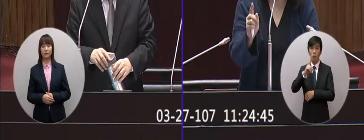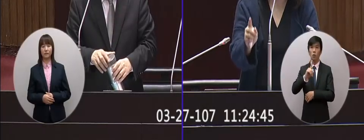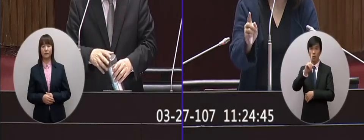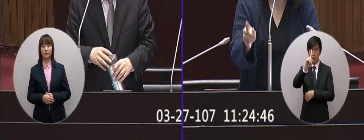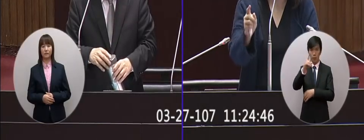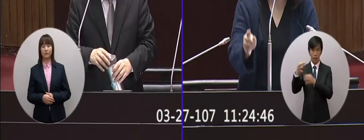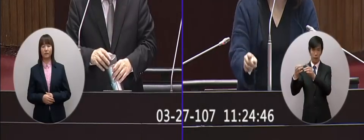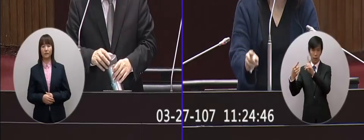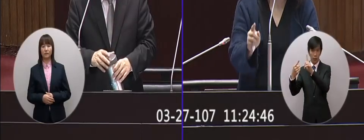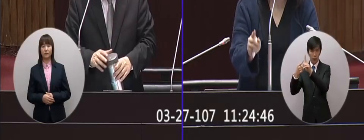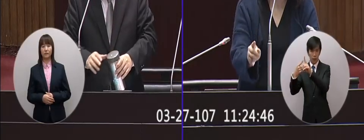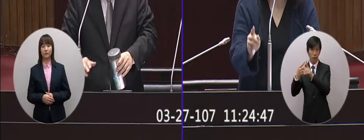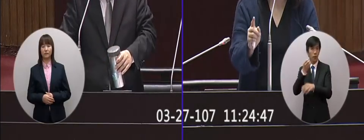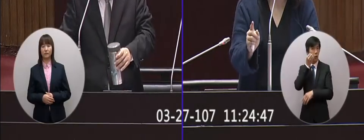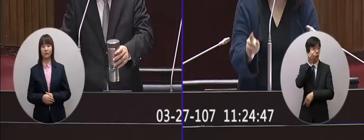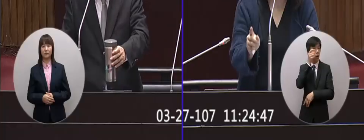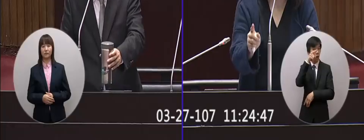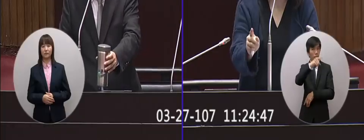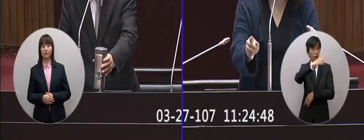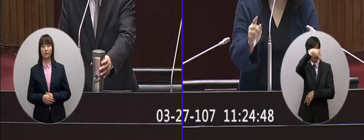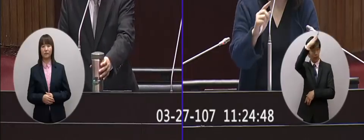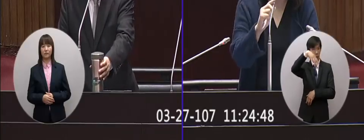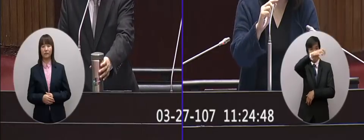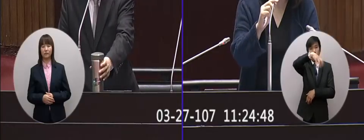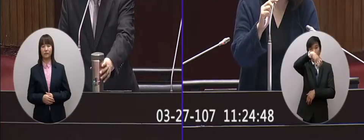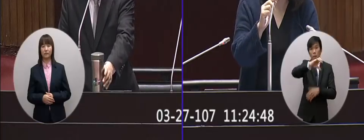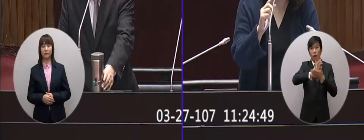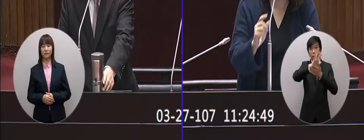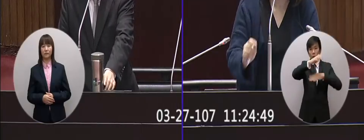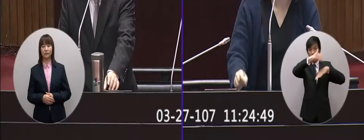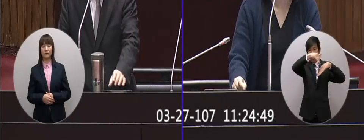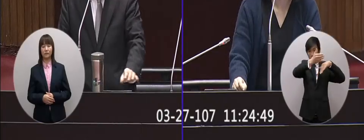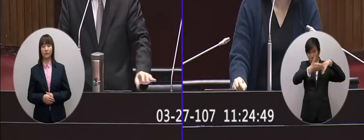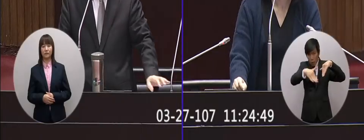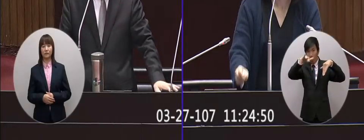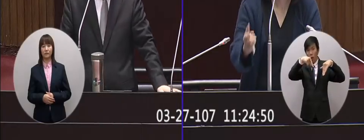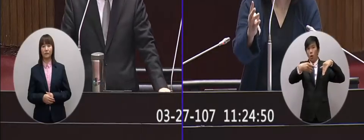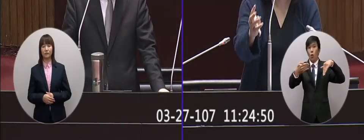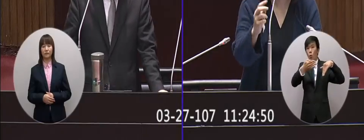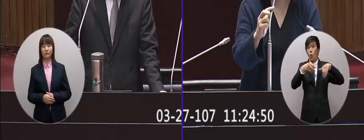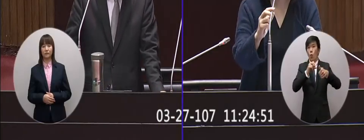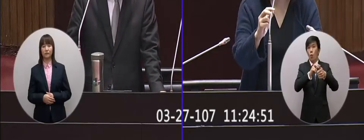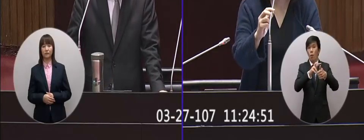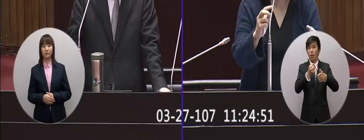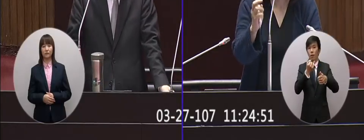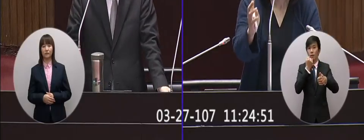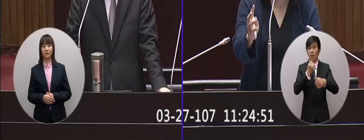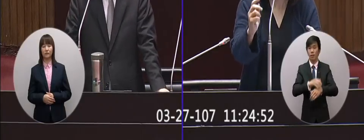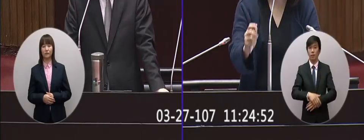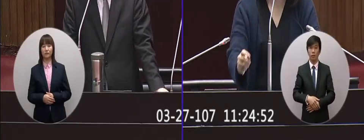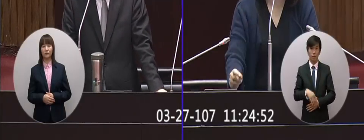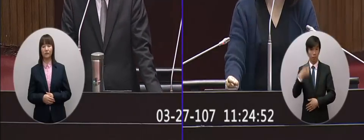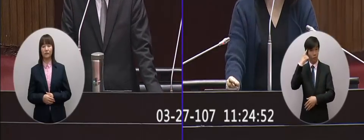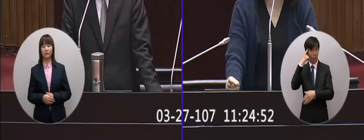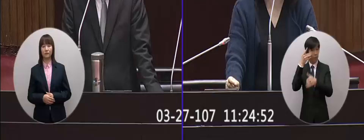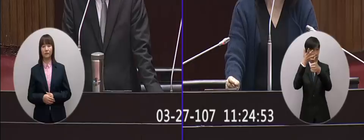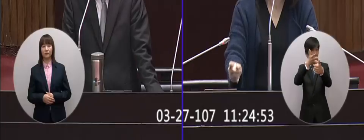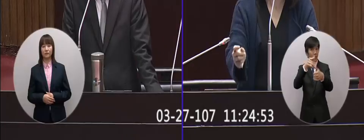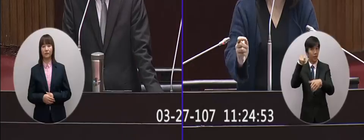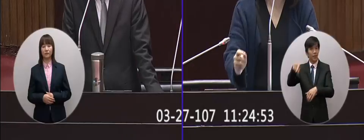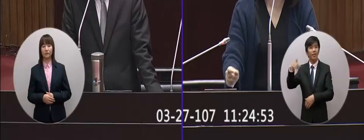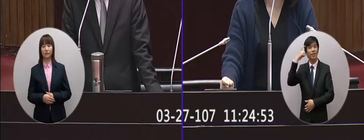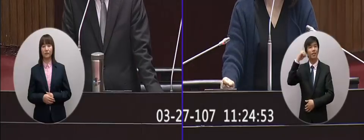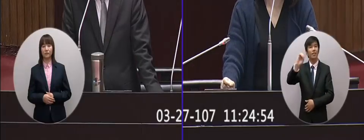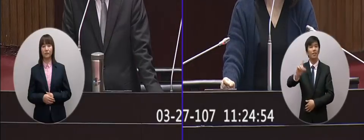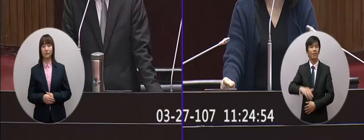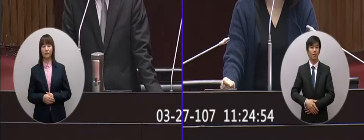莲狂挖山，而且说未来可以蓄水养鱼。我想问一下院长，鸡排妹说的是什么？